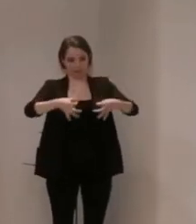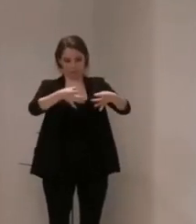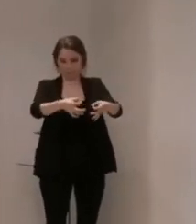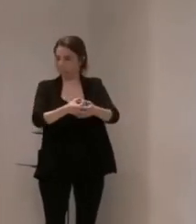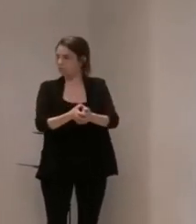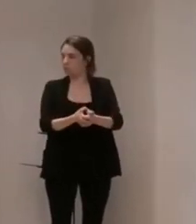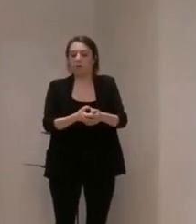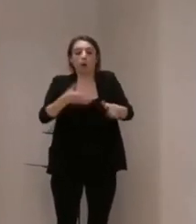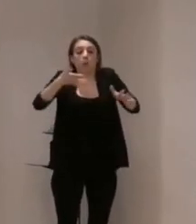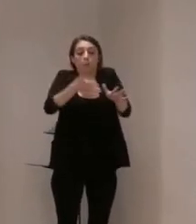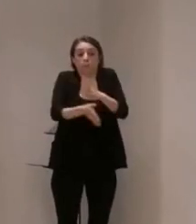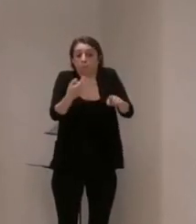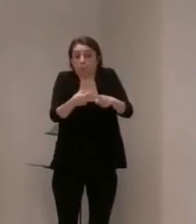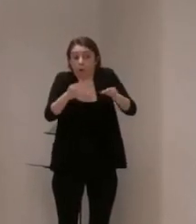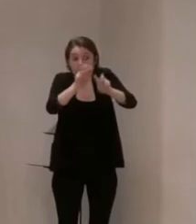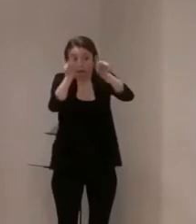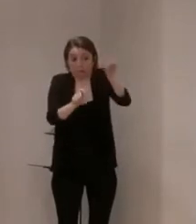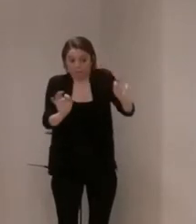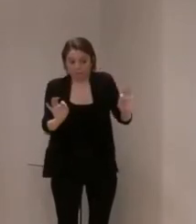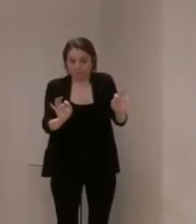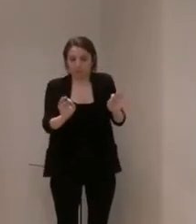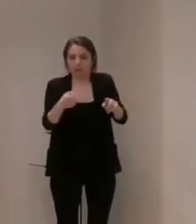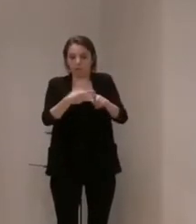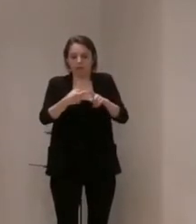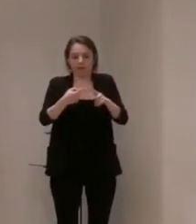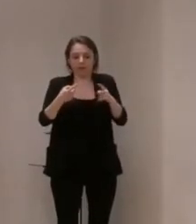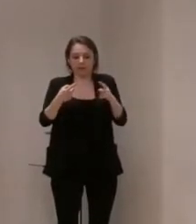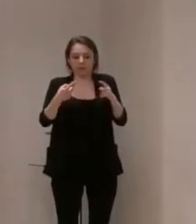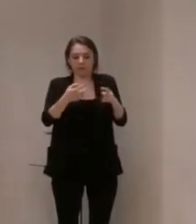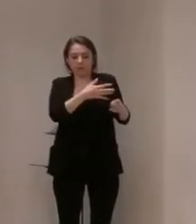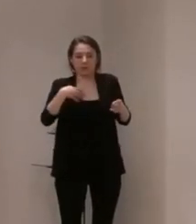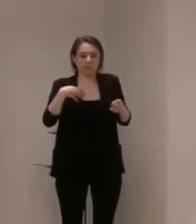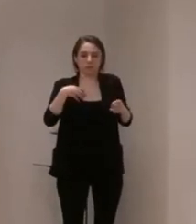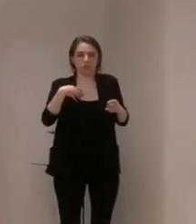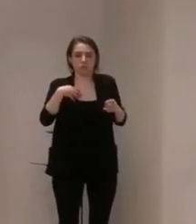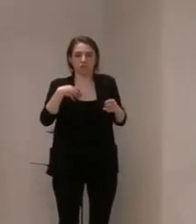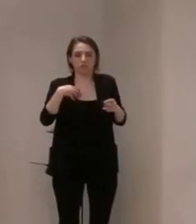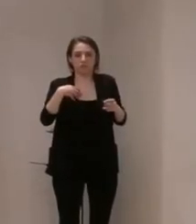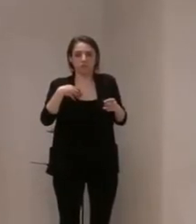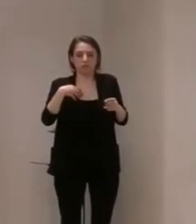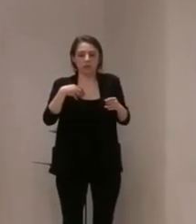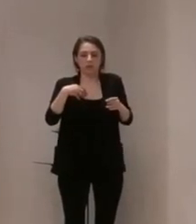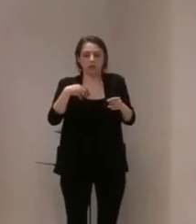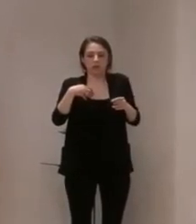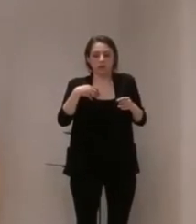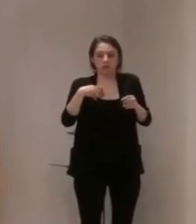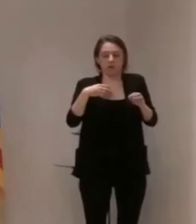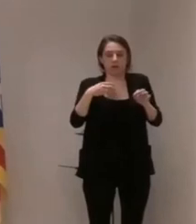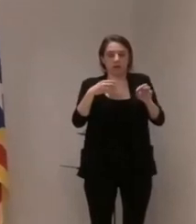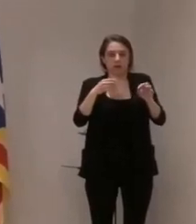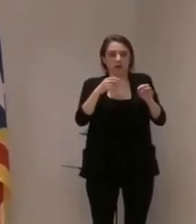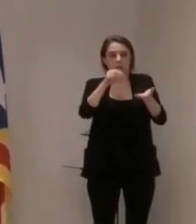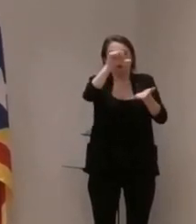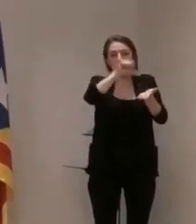I per què ho fem? Per què ho fem? Perquè entenem que, atès a la seva significació de